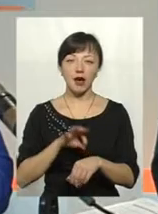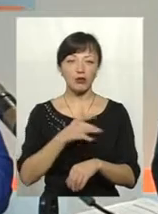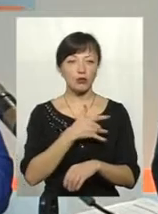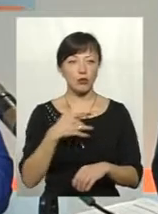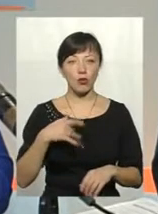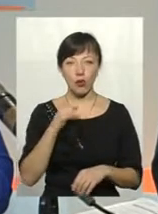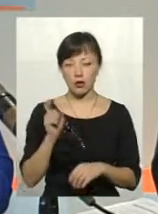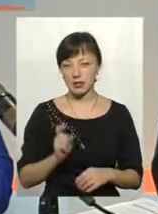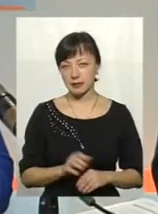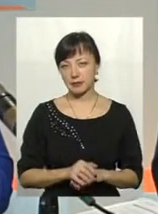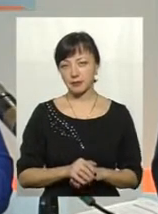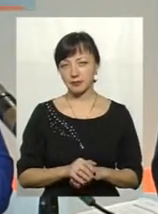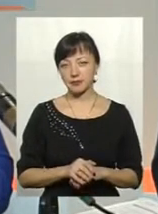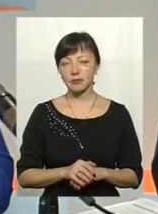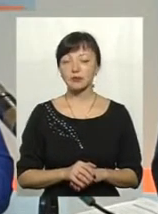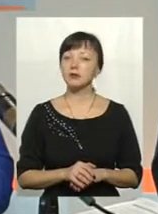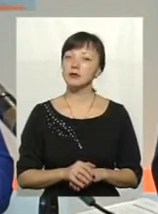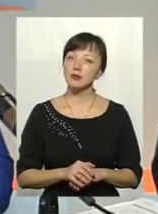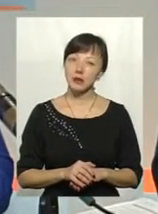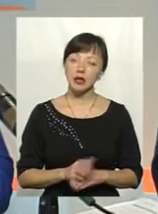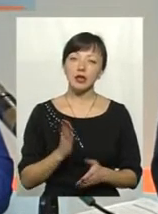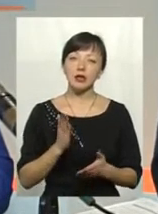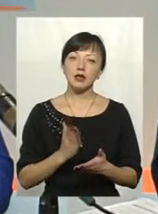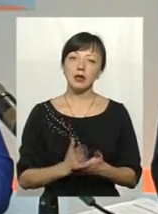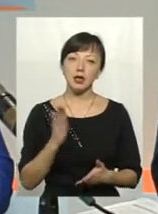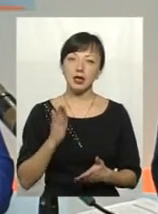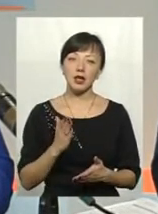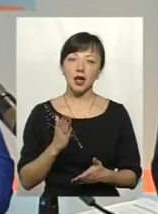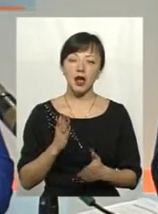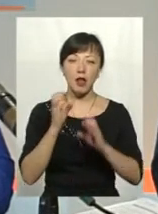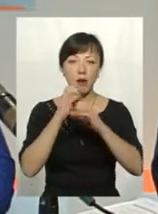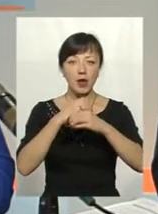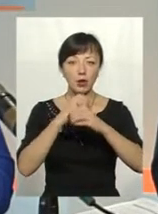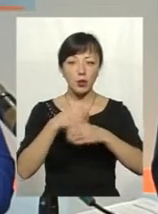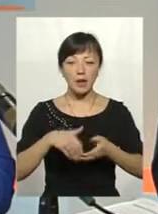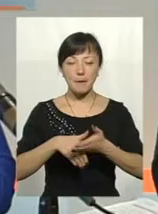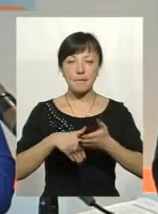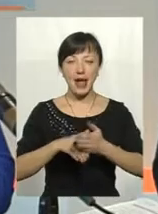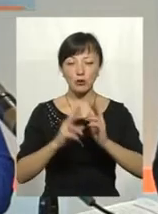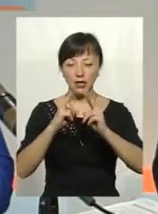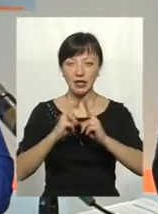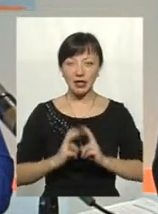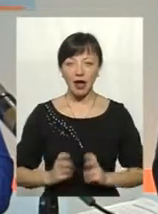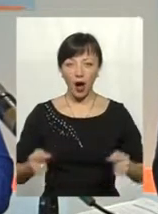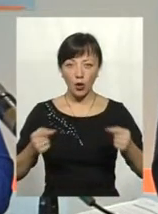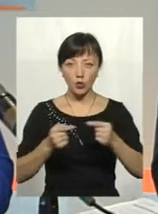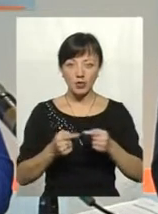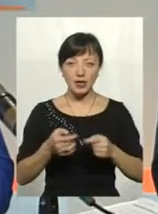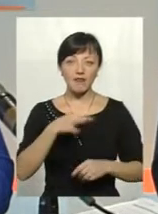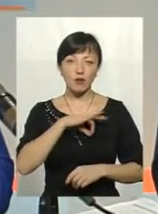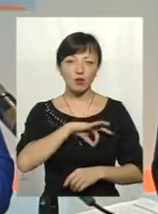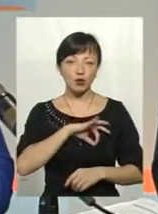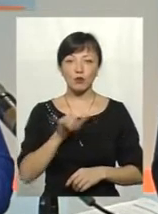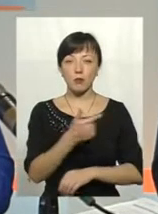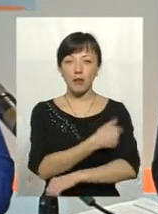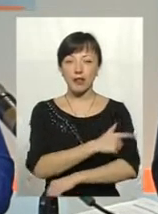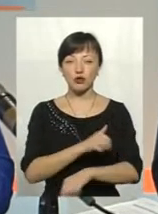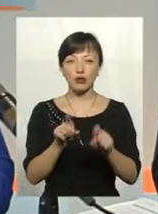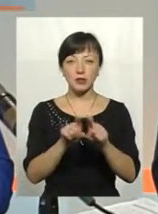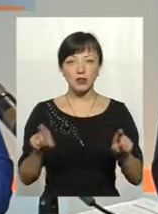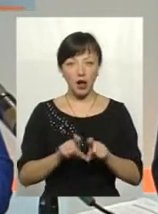туберкульозу. Досить є чутливі лабораторні методи діагностики, які застосовуються у медичних